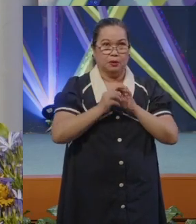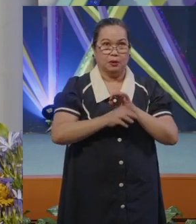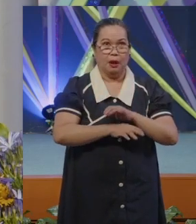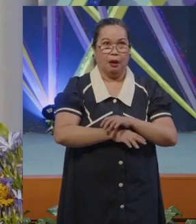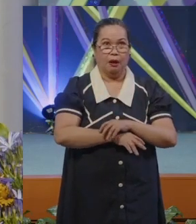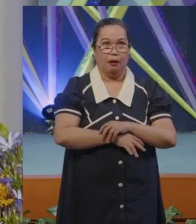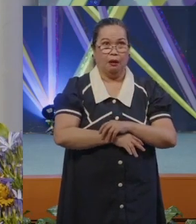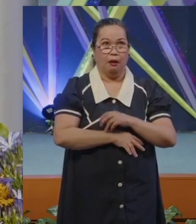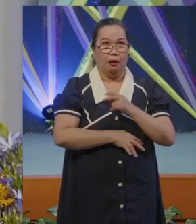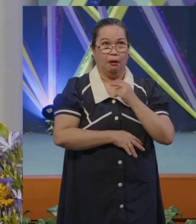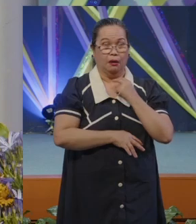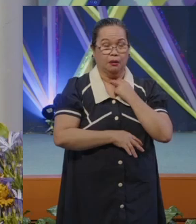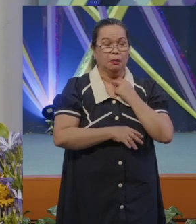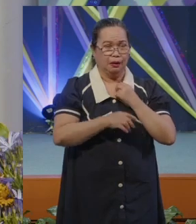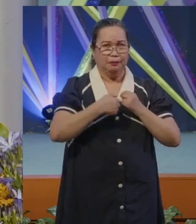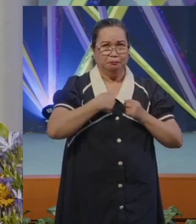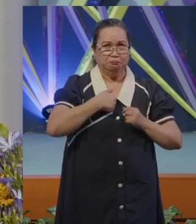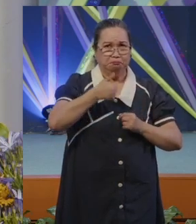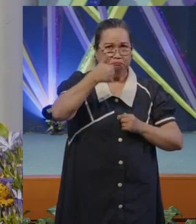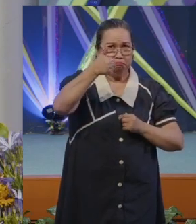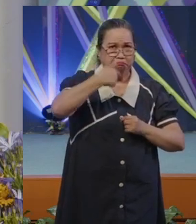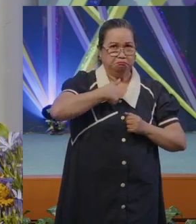Kontento na siya na maging assistant.